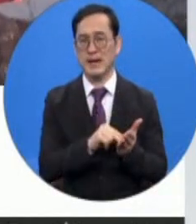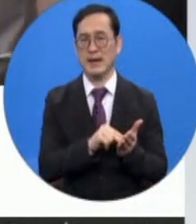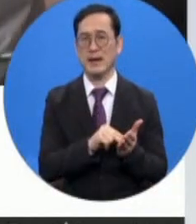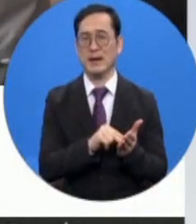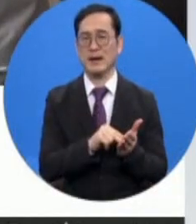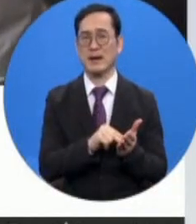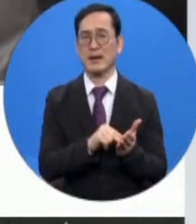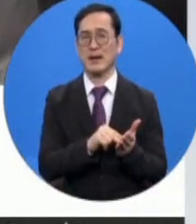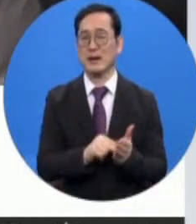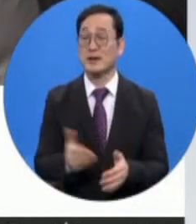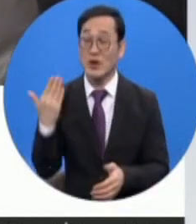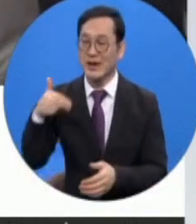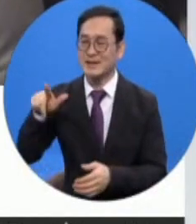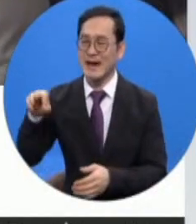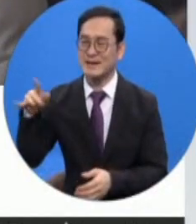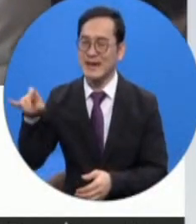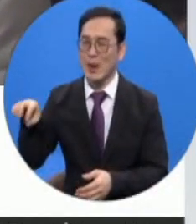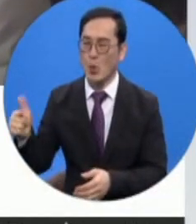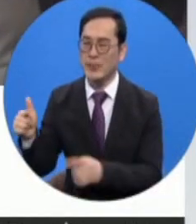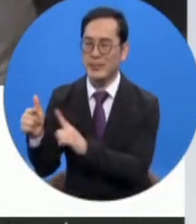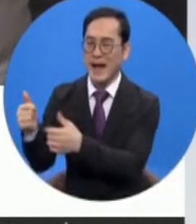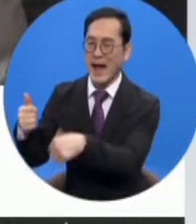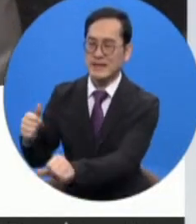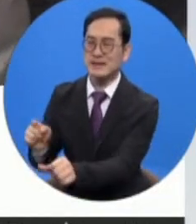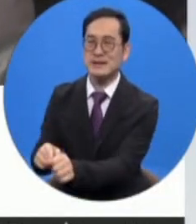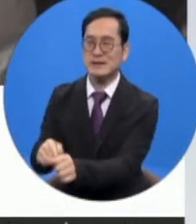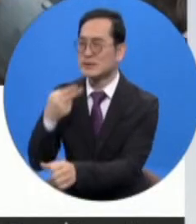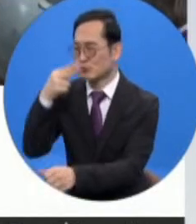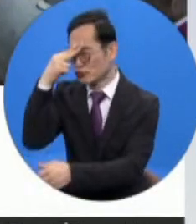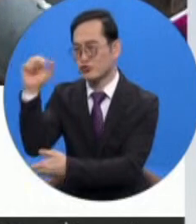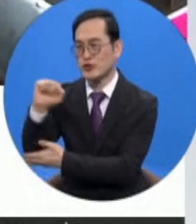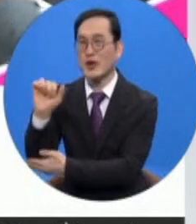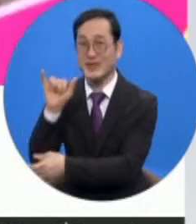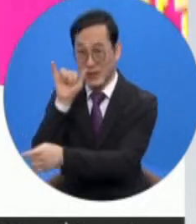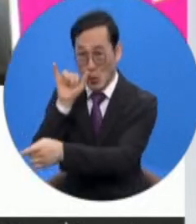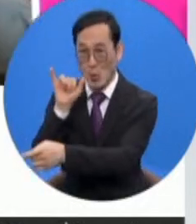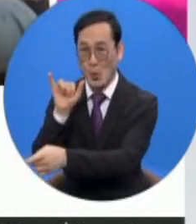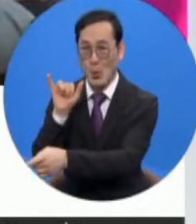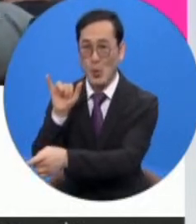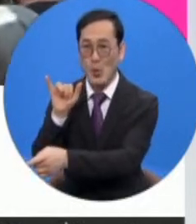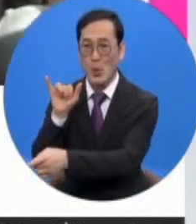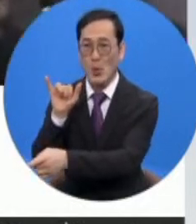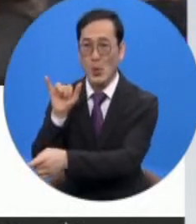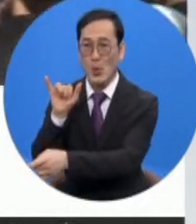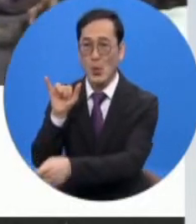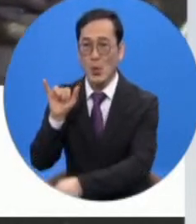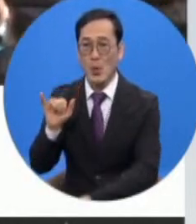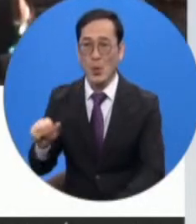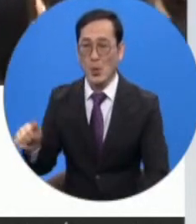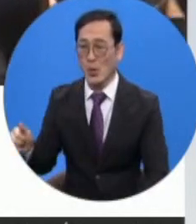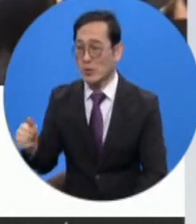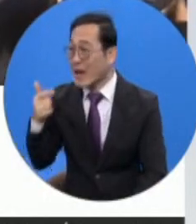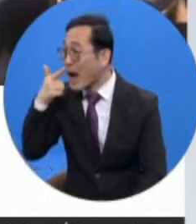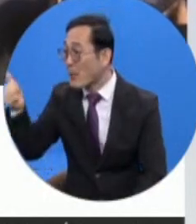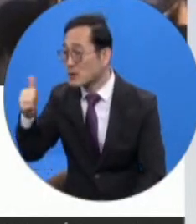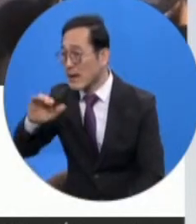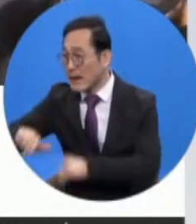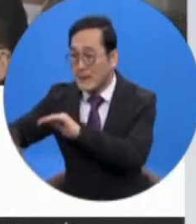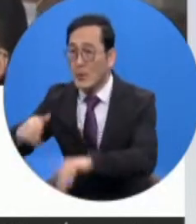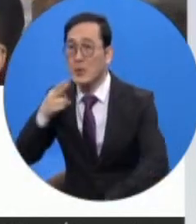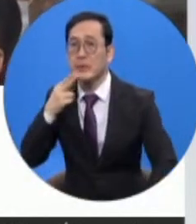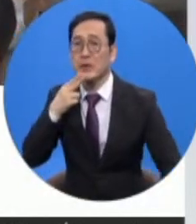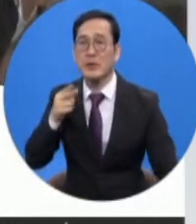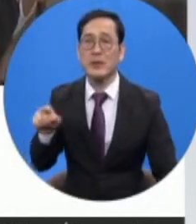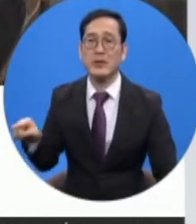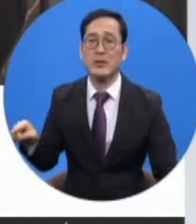일이 터져나왔을 때는 아들의 범죄, 음주운전 등이 있었고 여기에 장재원 의원이 직접 개입한 내용들은 없었습니다.